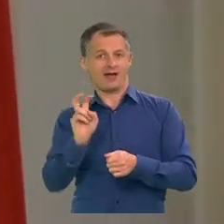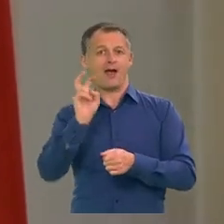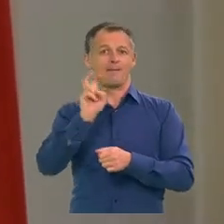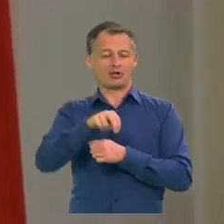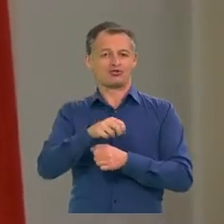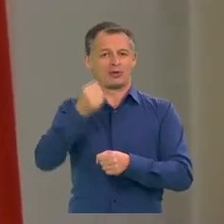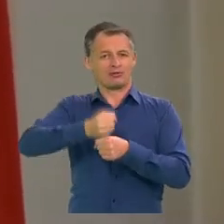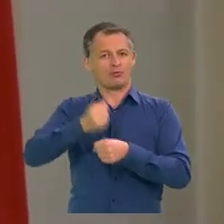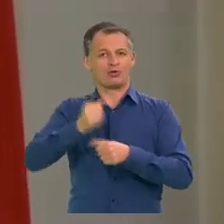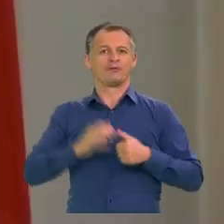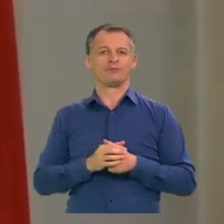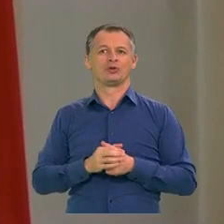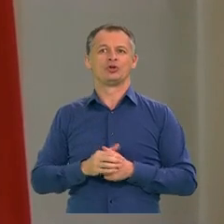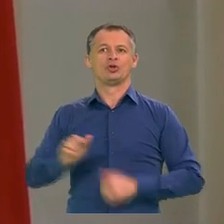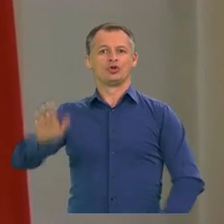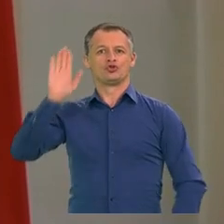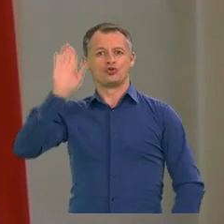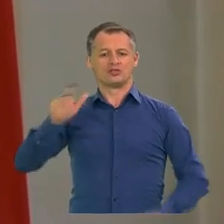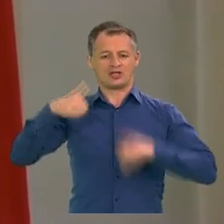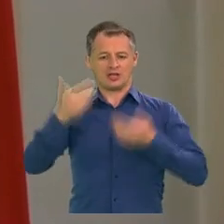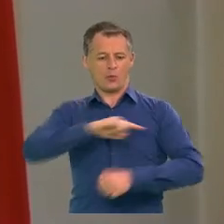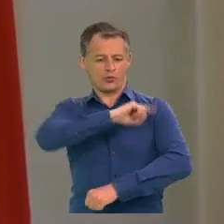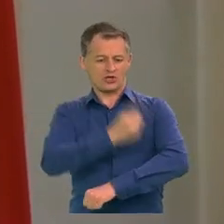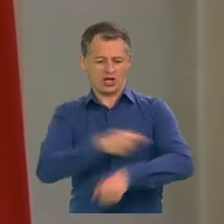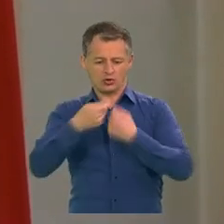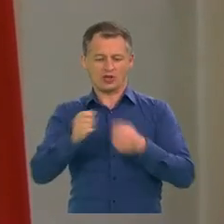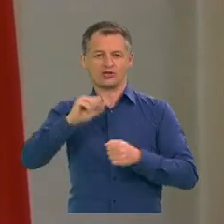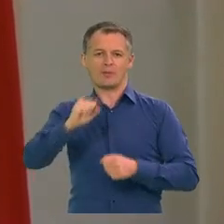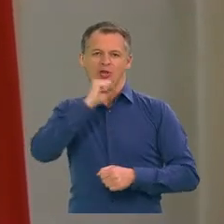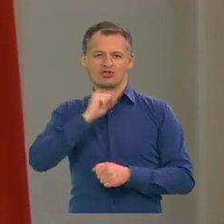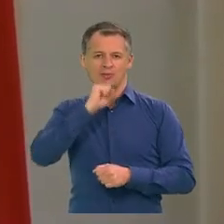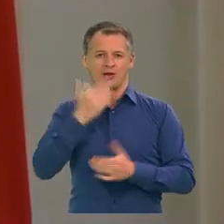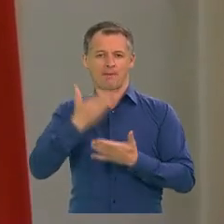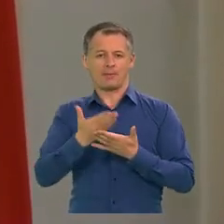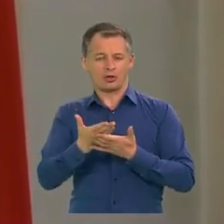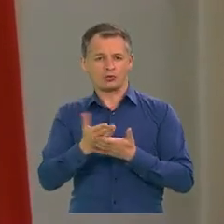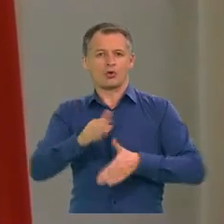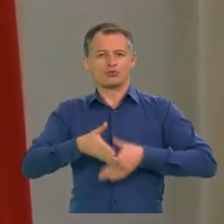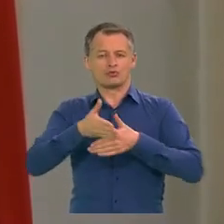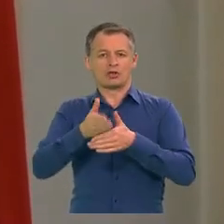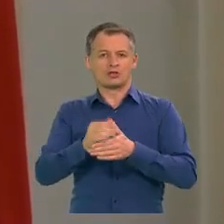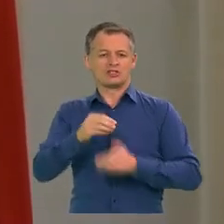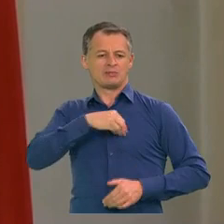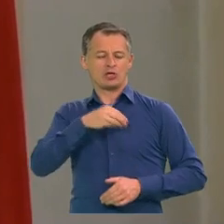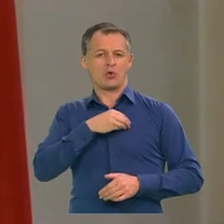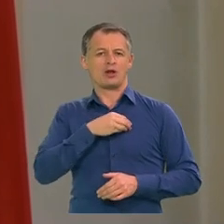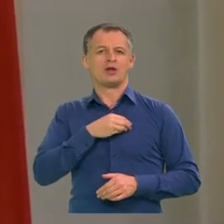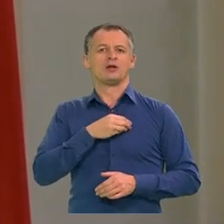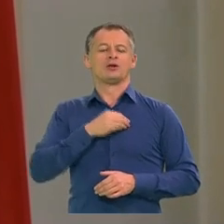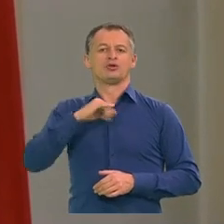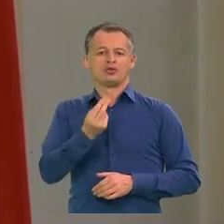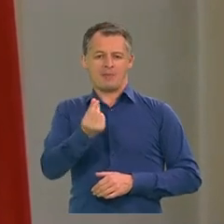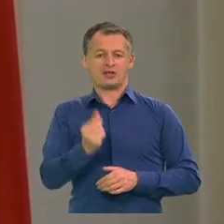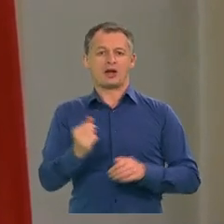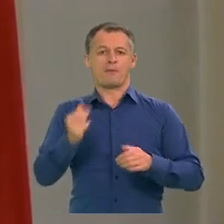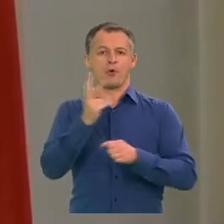Jur să-mi dăruiesc toată puterea și priceperea pentru propășirea spirituală și materială a poporului român,